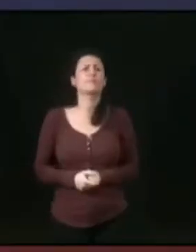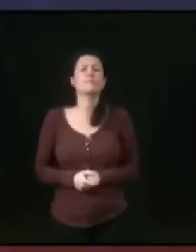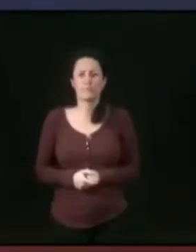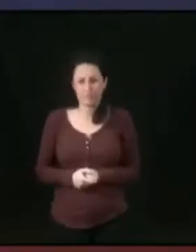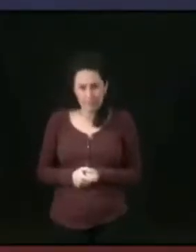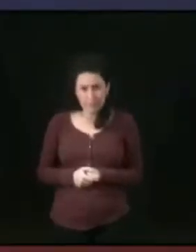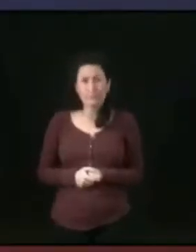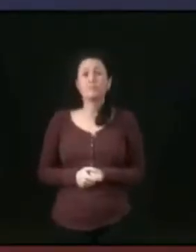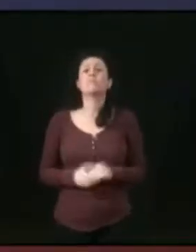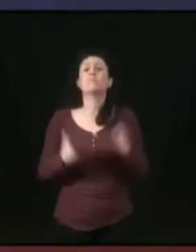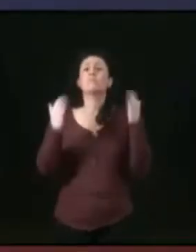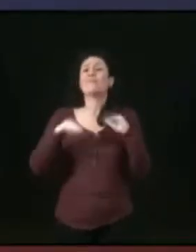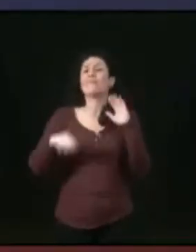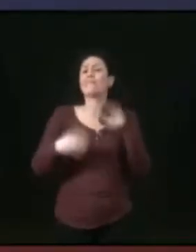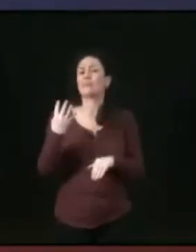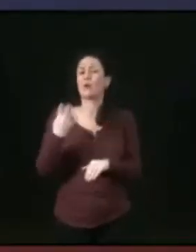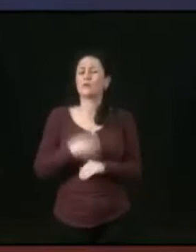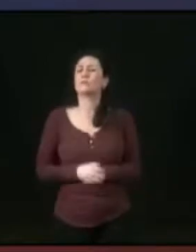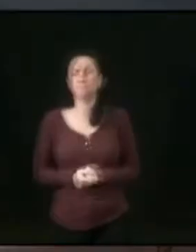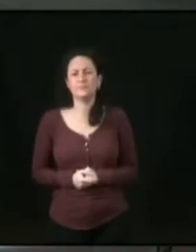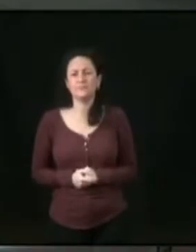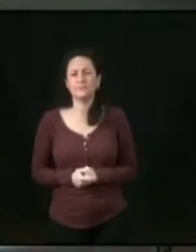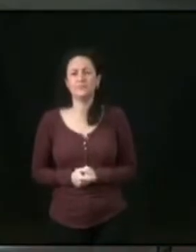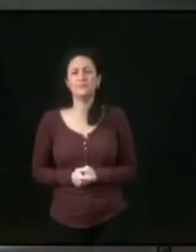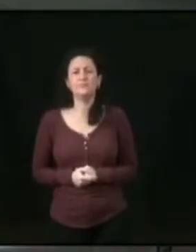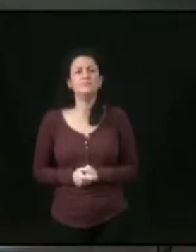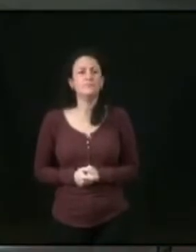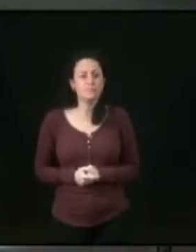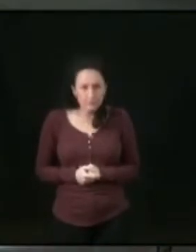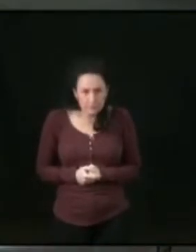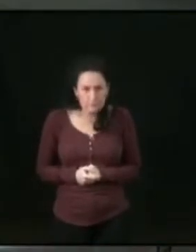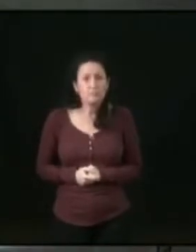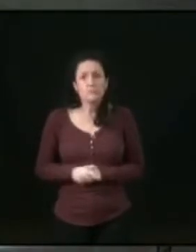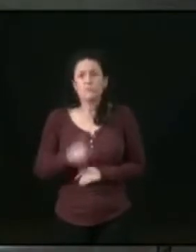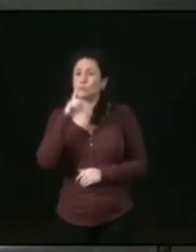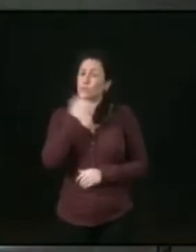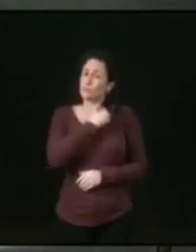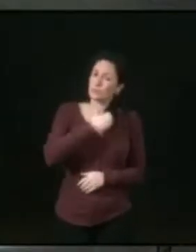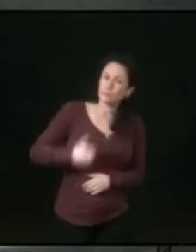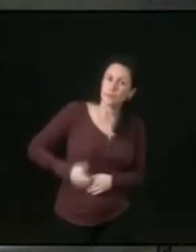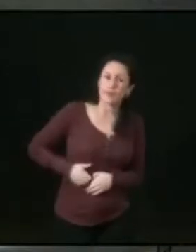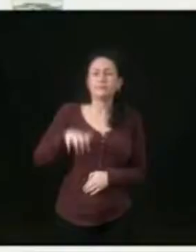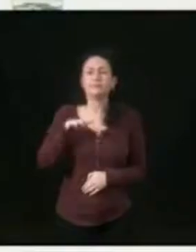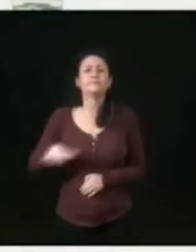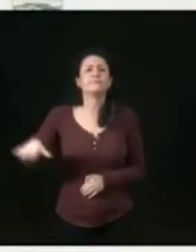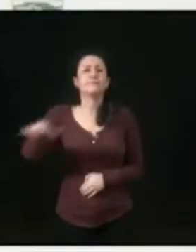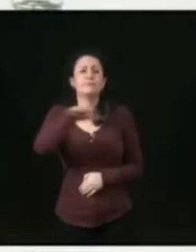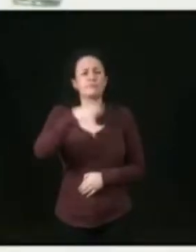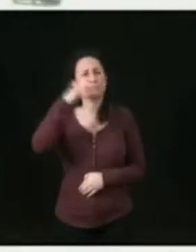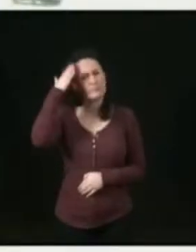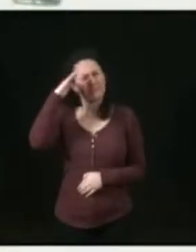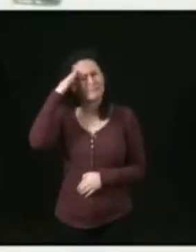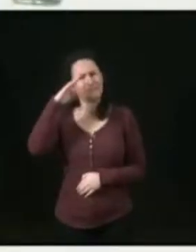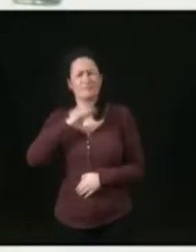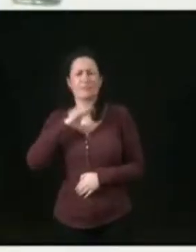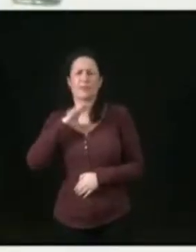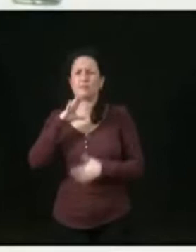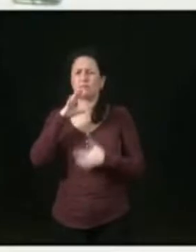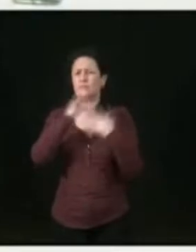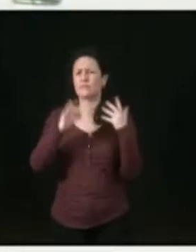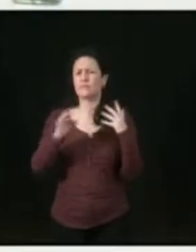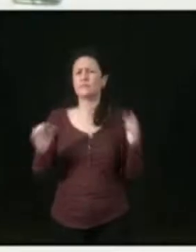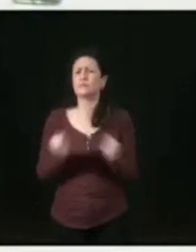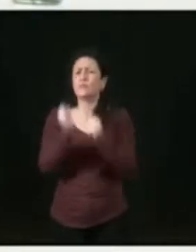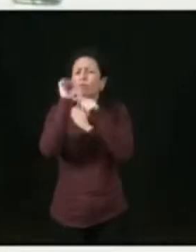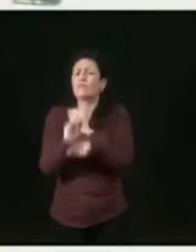Rapport numéro 14, Monsieur Bouillet. Monsieur le maire, chers collègues, comme vous le savez, un périmètre de sauvegarde du commerce